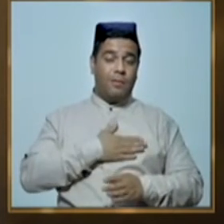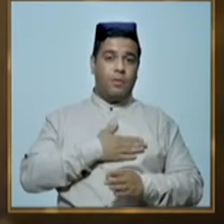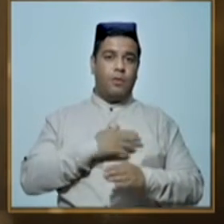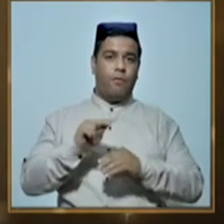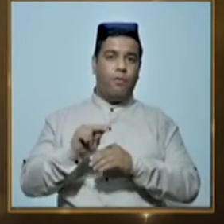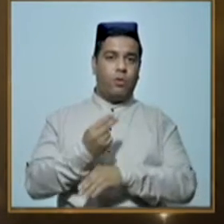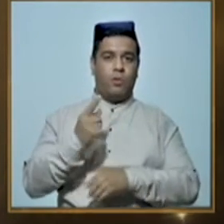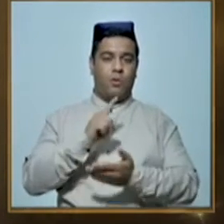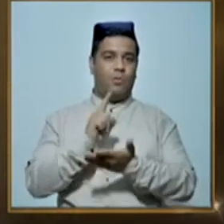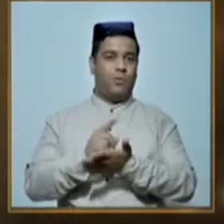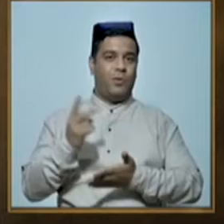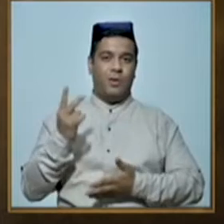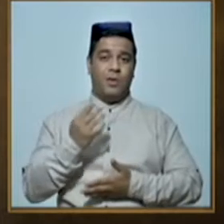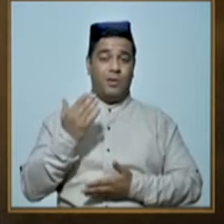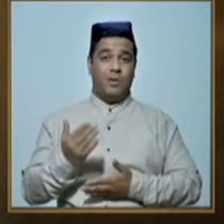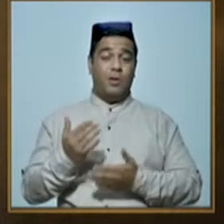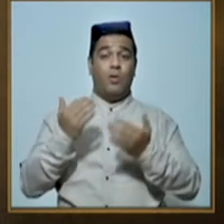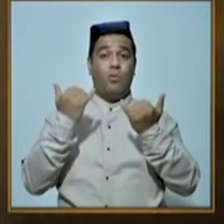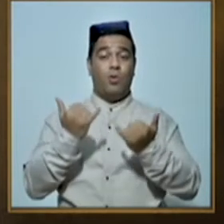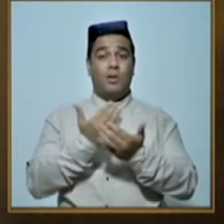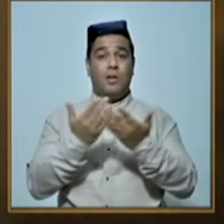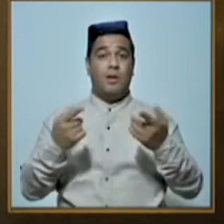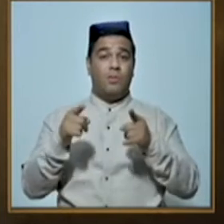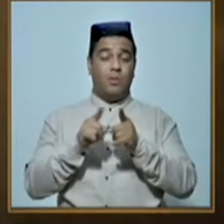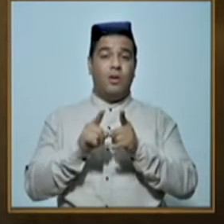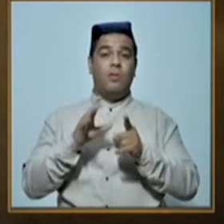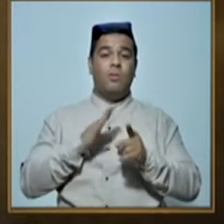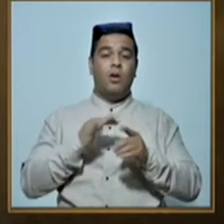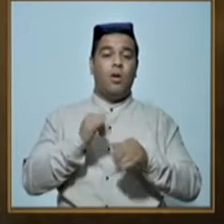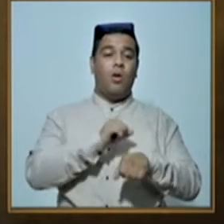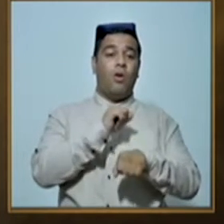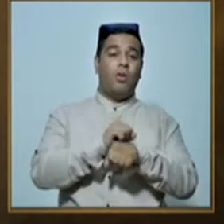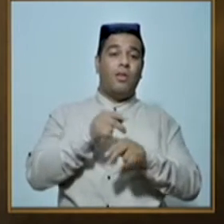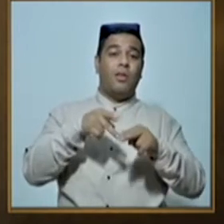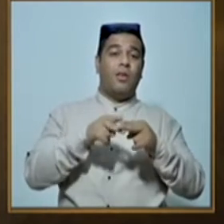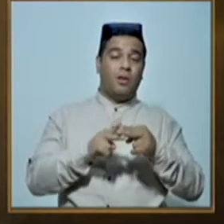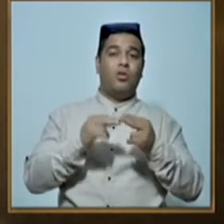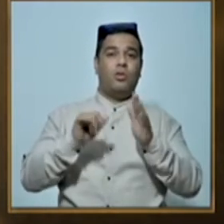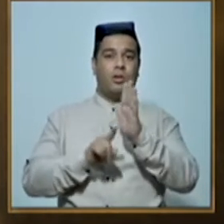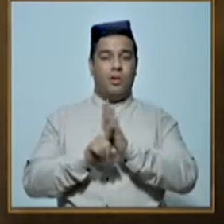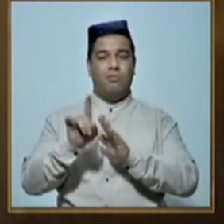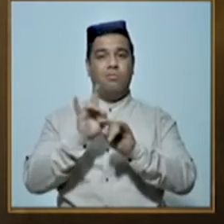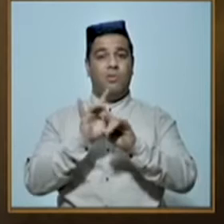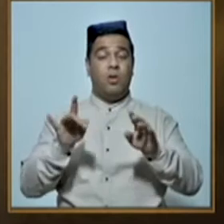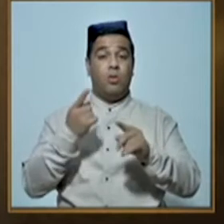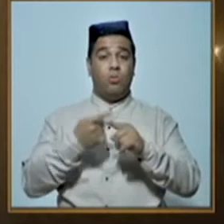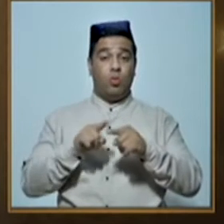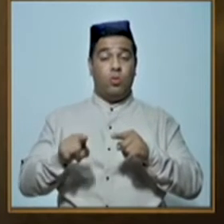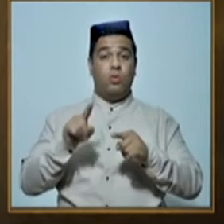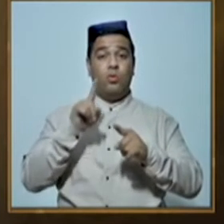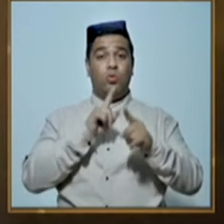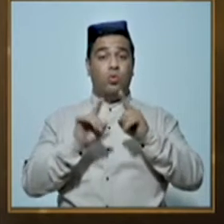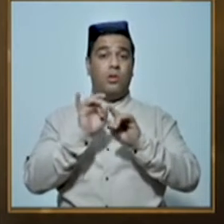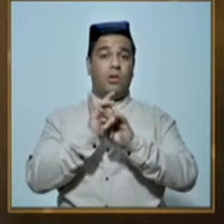tarbiya qilish kerak. Bugun endi sizlar bilan o'sha kelgan joyimizdan boshlaymiz. Bu joy, bu dars, bu